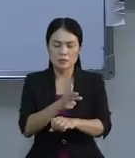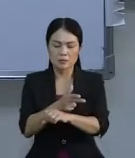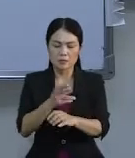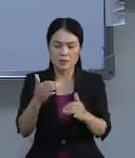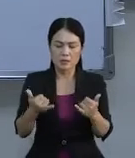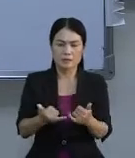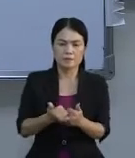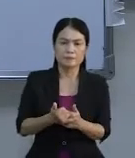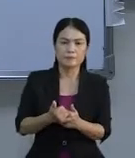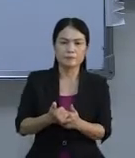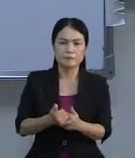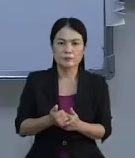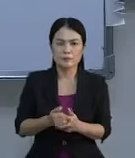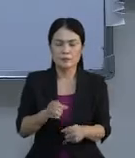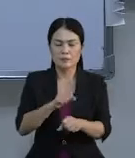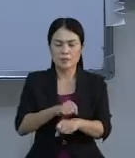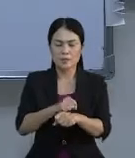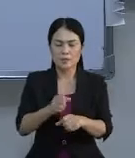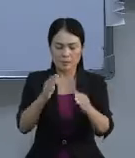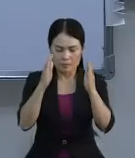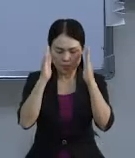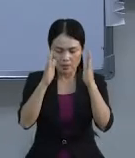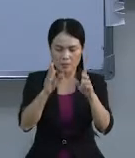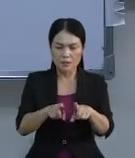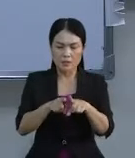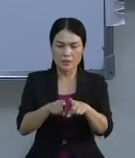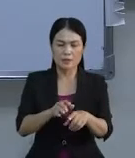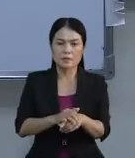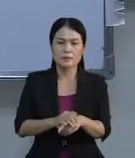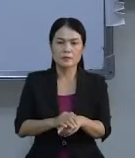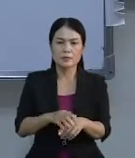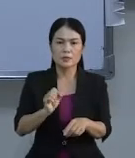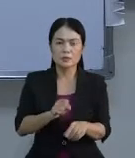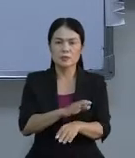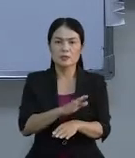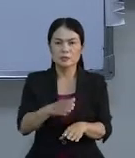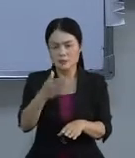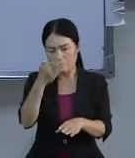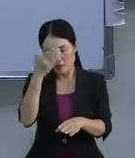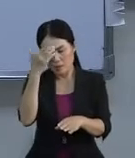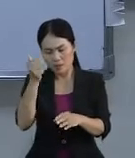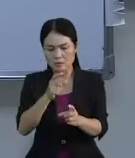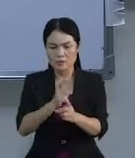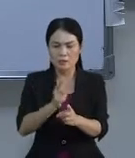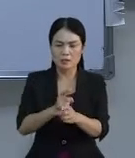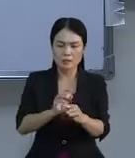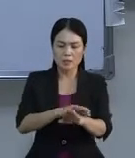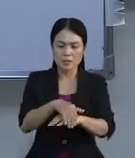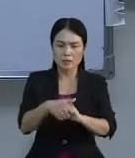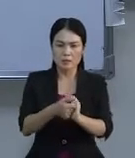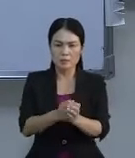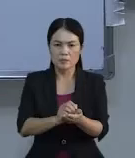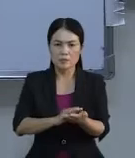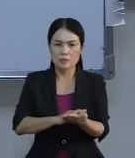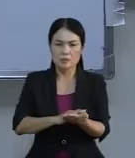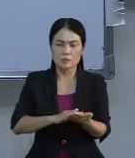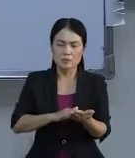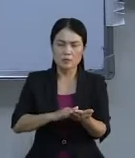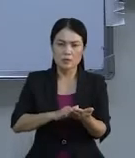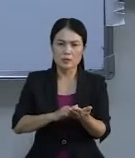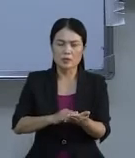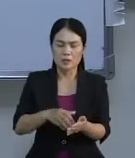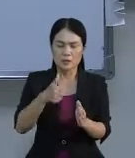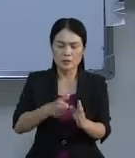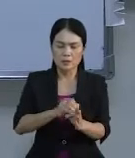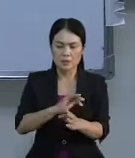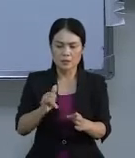យនេះនឹងធ្វើកិច្ចការនោះដោយយកចិត្តទុកដាក់ផងដែរបាទហើយបងប្អូនកុំភ្លេចគឺត្រូវតែលាងសម្អាតដៃជាមួយនឹងសាប៊ូអា